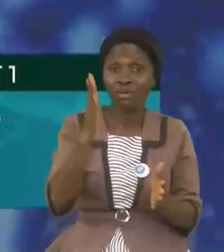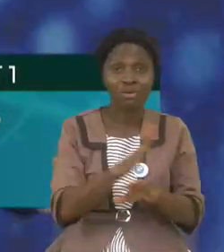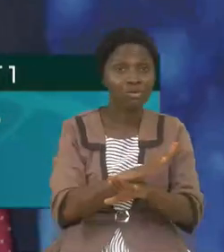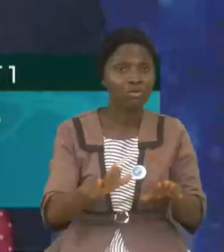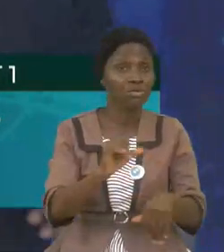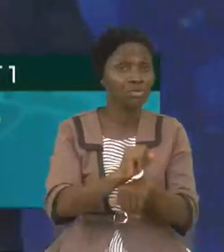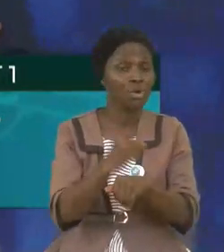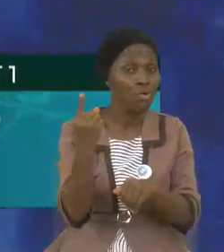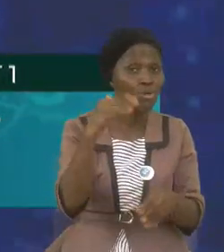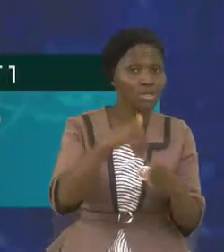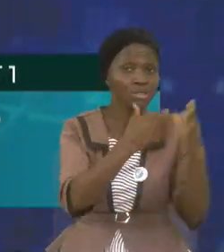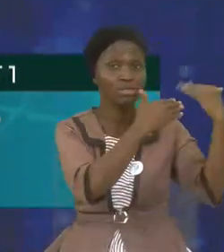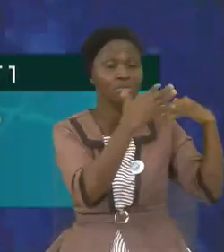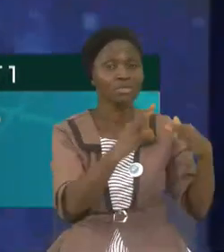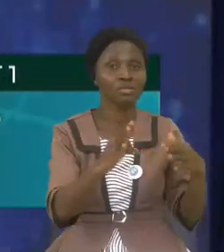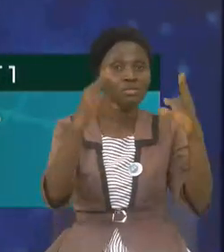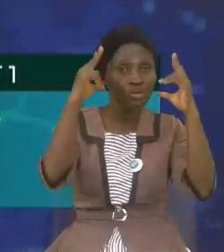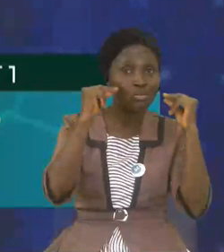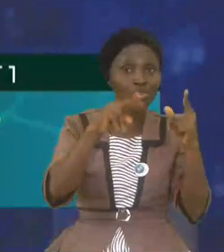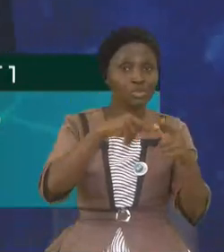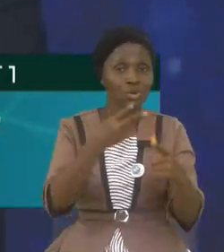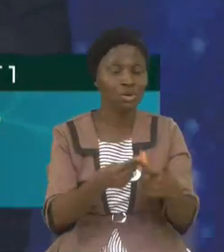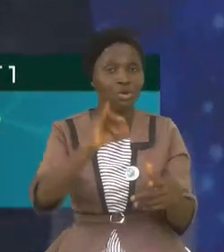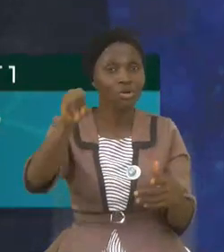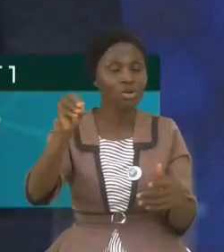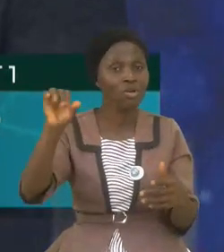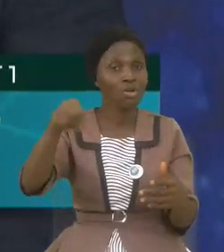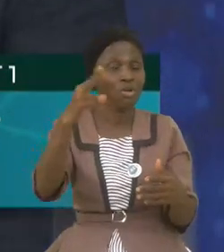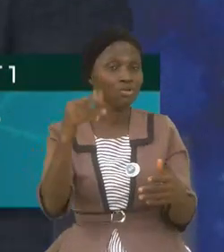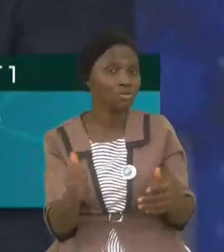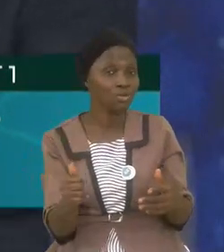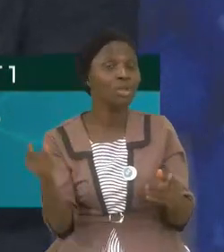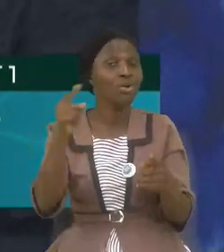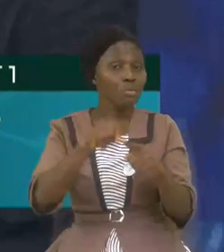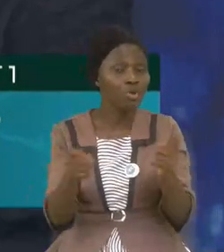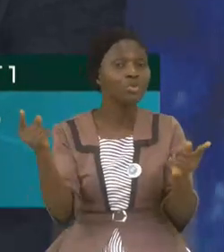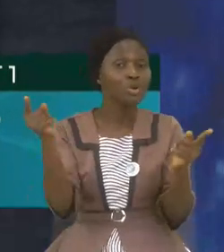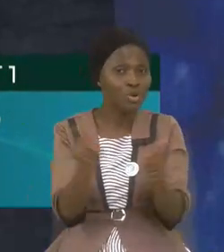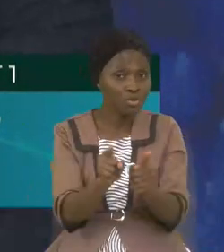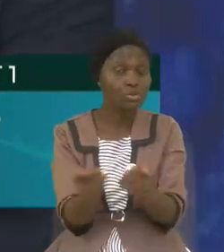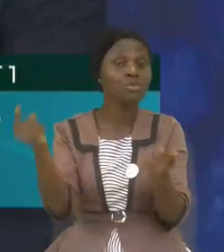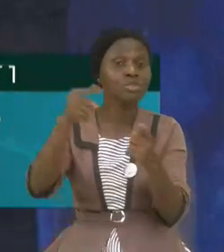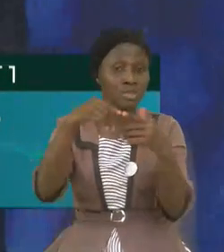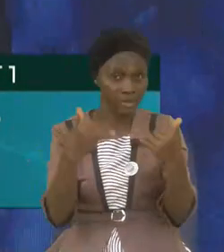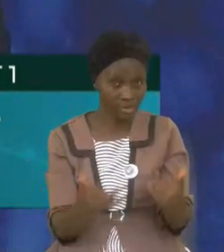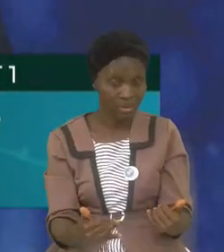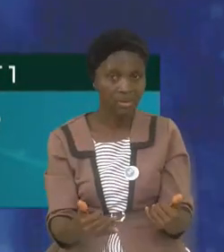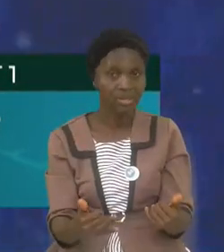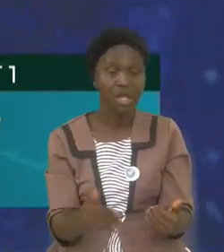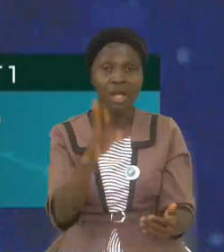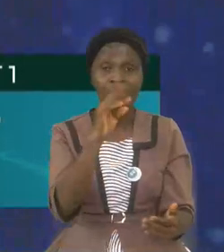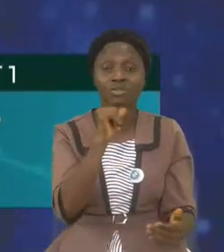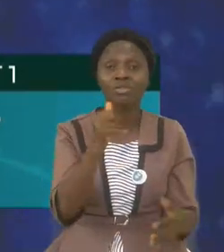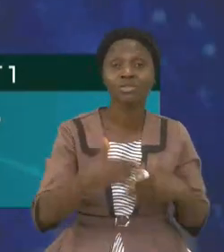content que Dieu n'a pas seulement agi à la génération de Moïse et de Josué, il agit aujourd'hui. N'es-tu